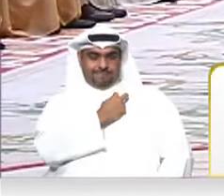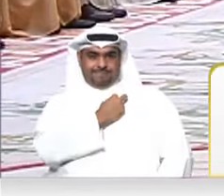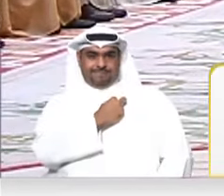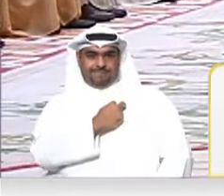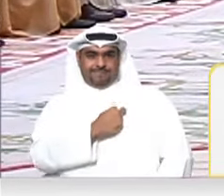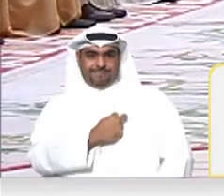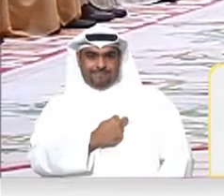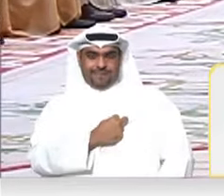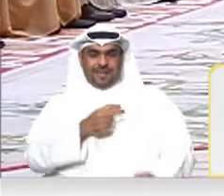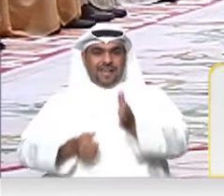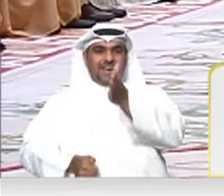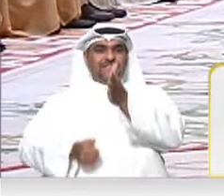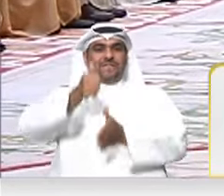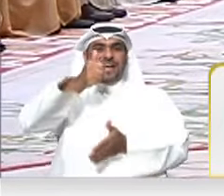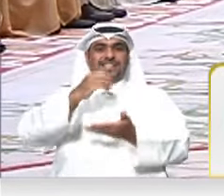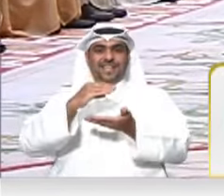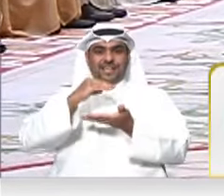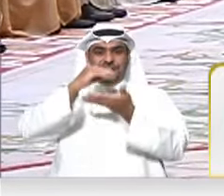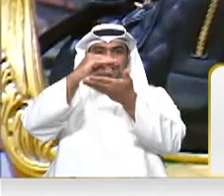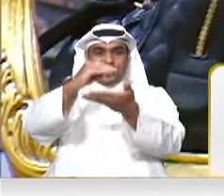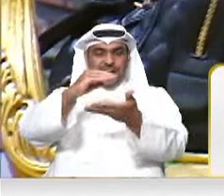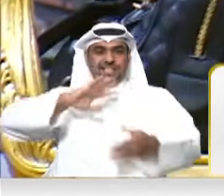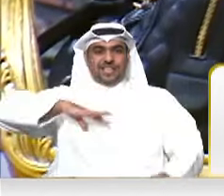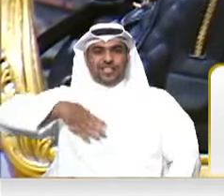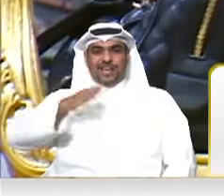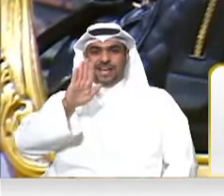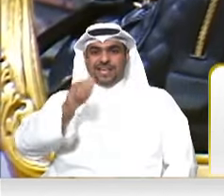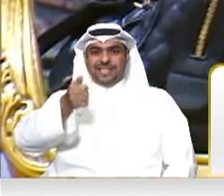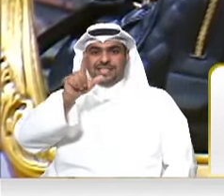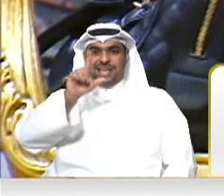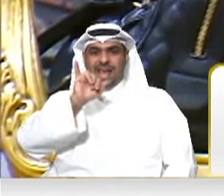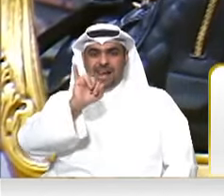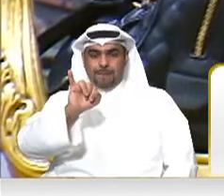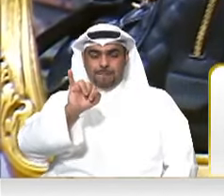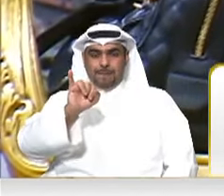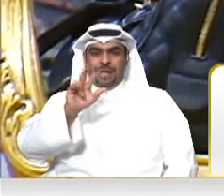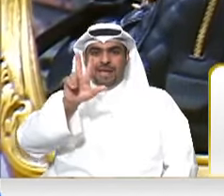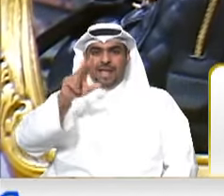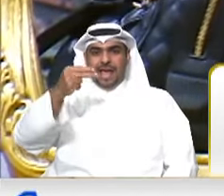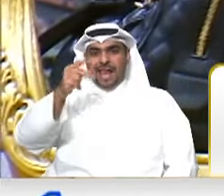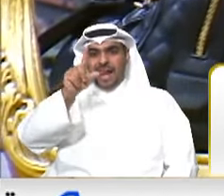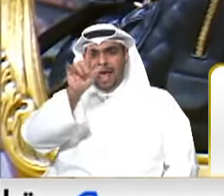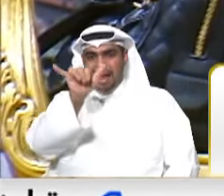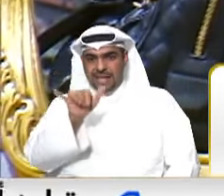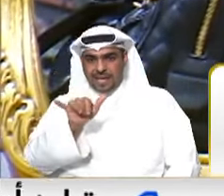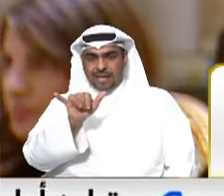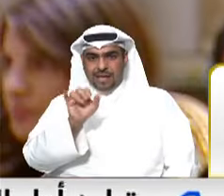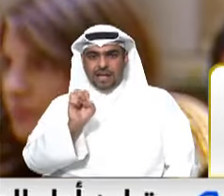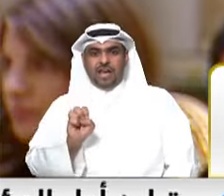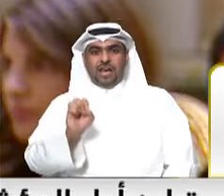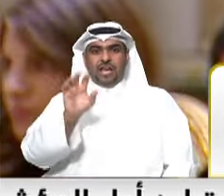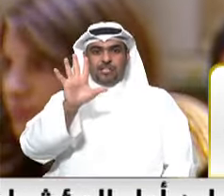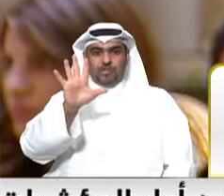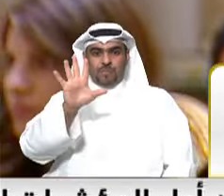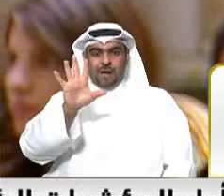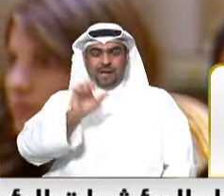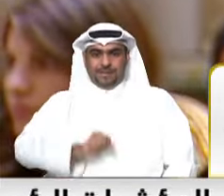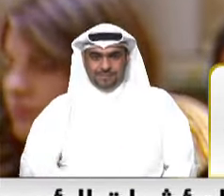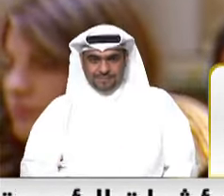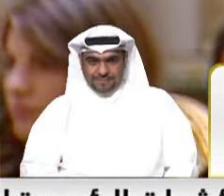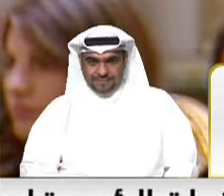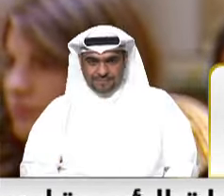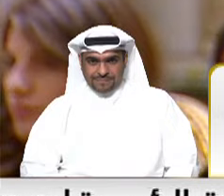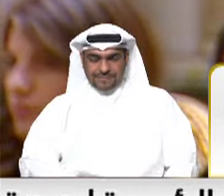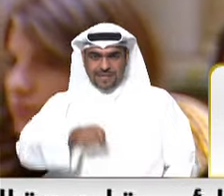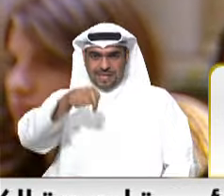المركزي، فهذه الجائزة المرموقة جائزة سمو الشيخ سالم العلي الصباح المعلوماتية